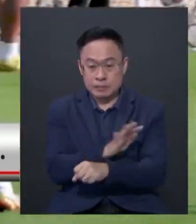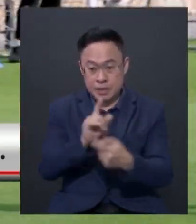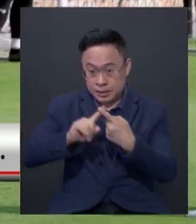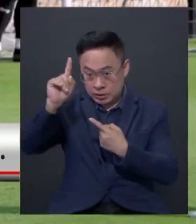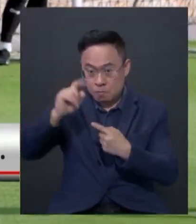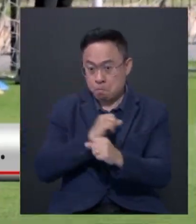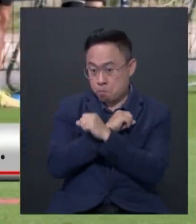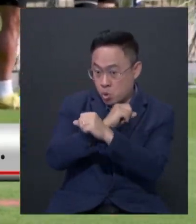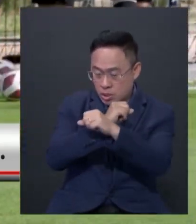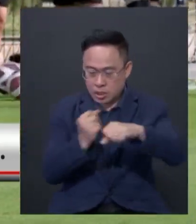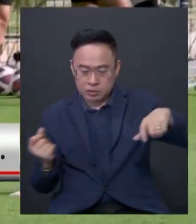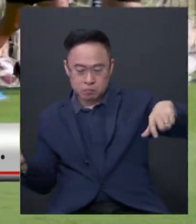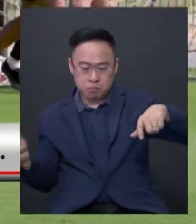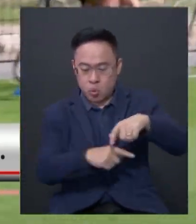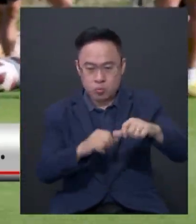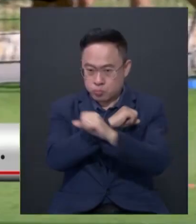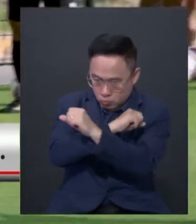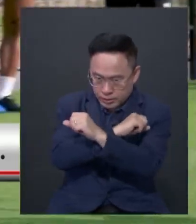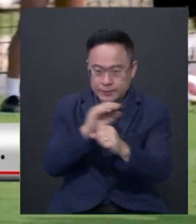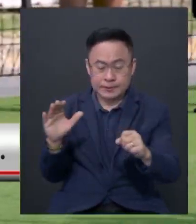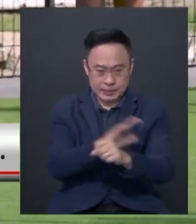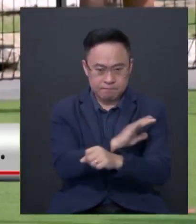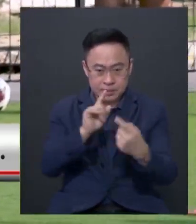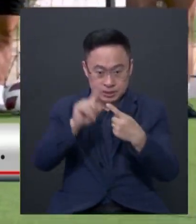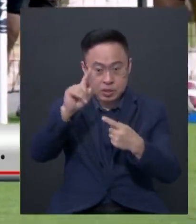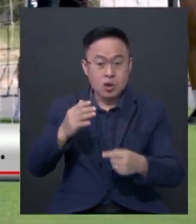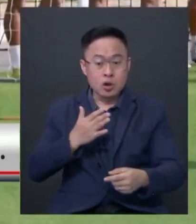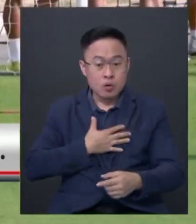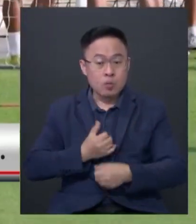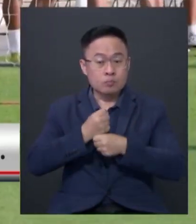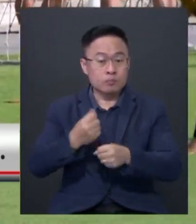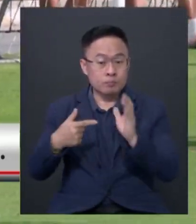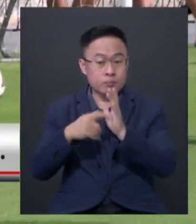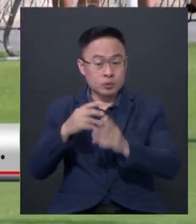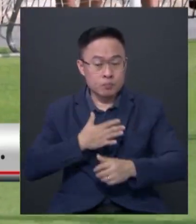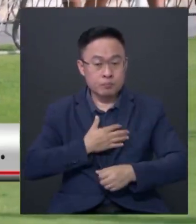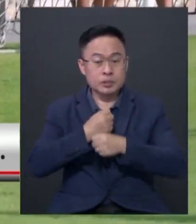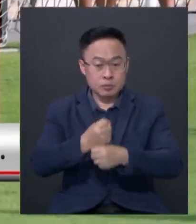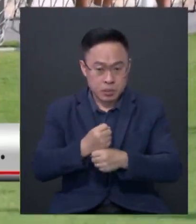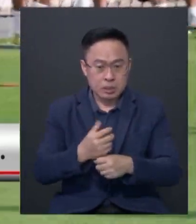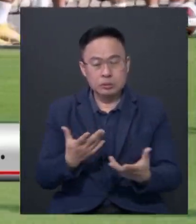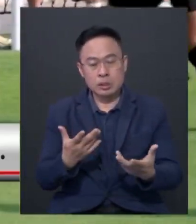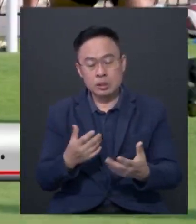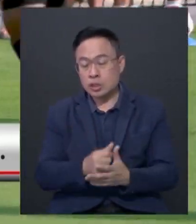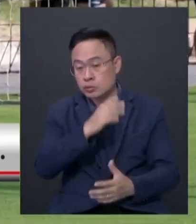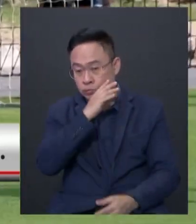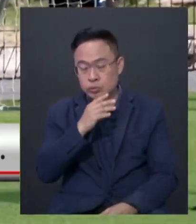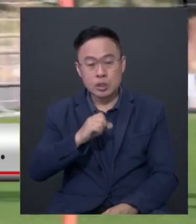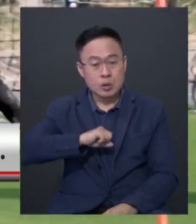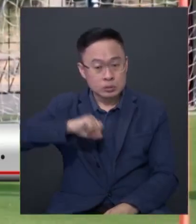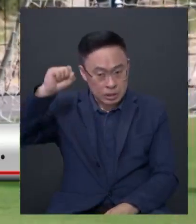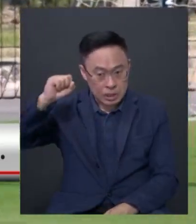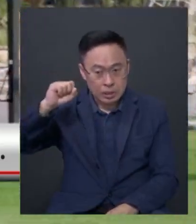ตูก่อนแล้วเล่นต่อหน้าแฟนบอลขนาดนี้มีแฟนบอลเข้ามาเชียร์นี่คือโอกาสที่จะเก็บชัยชนะให้ได้